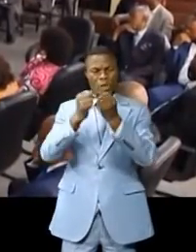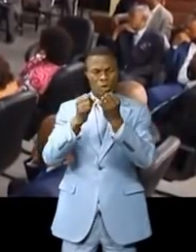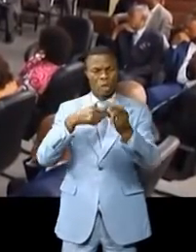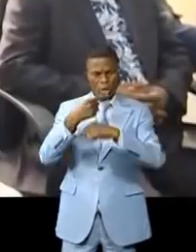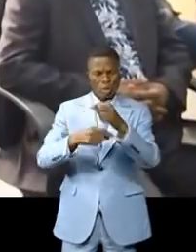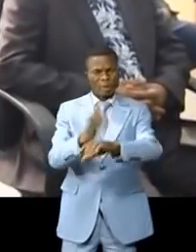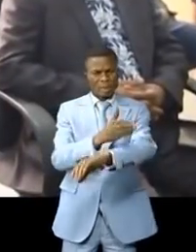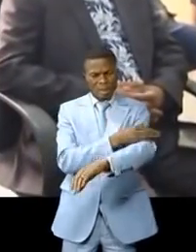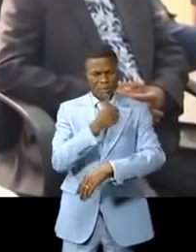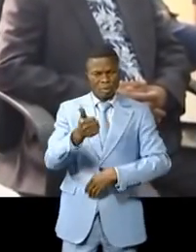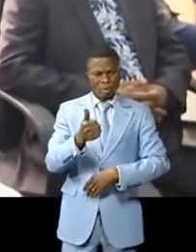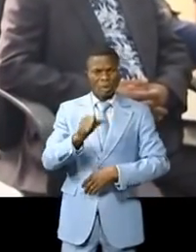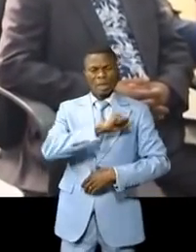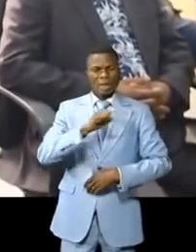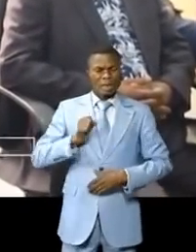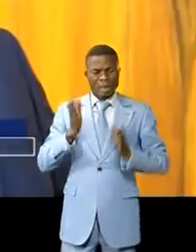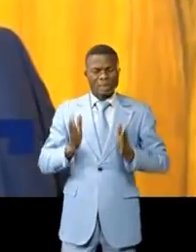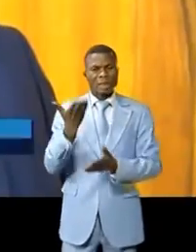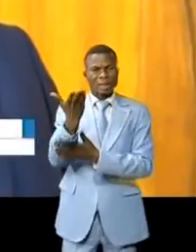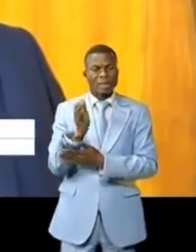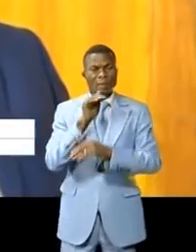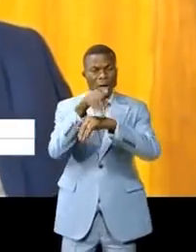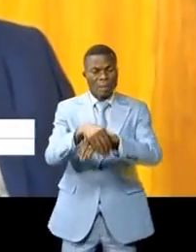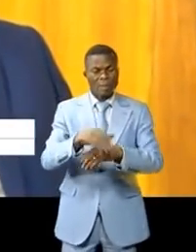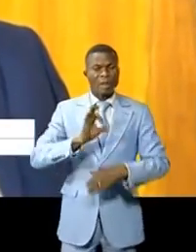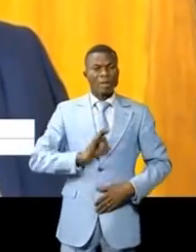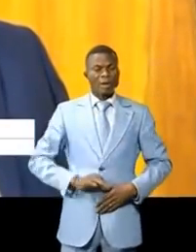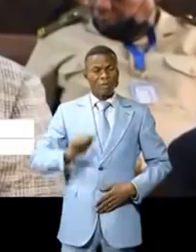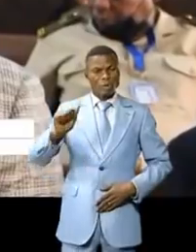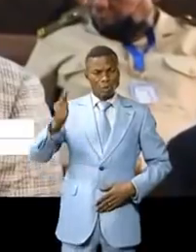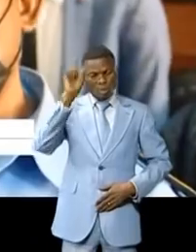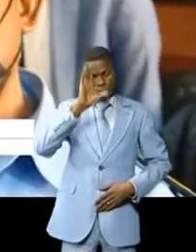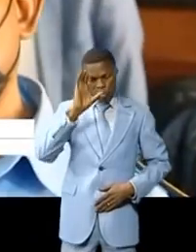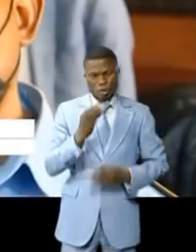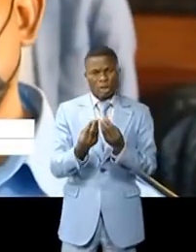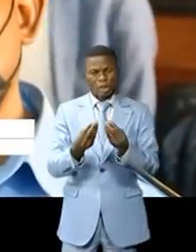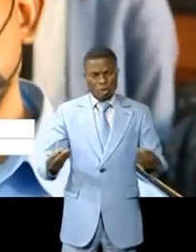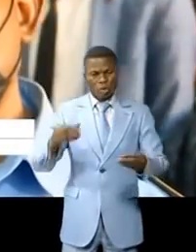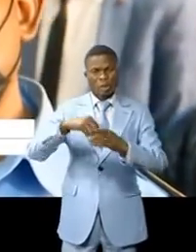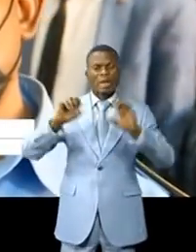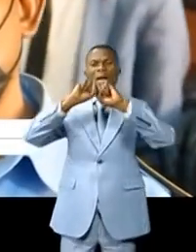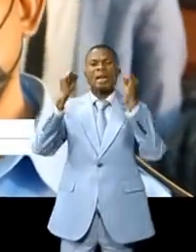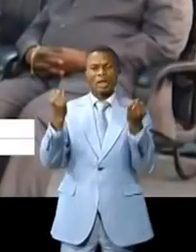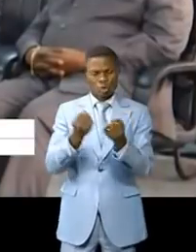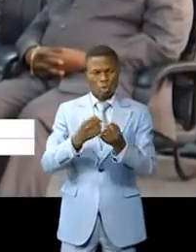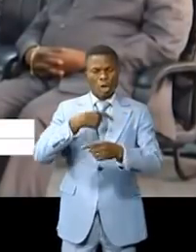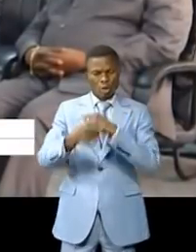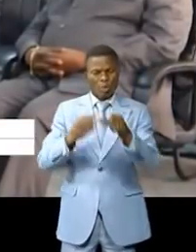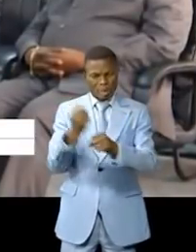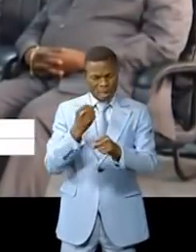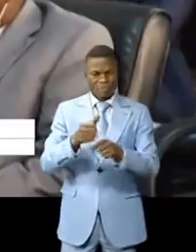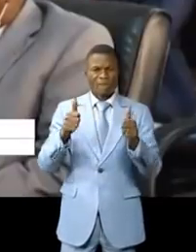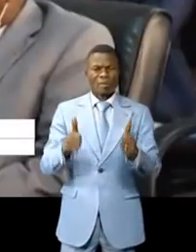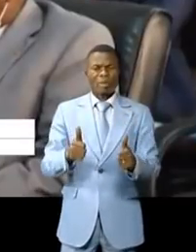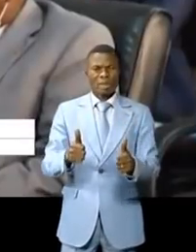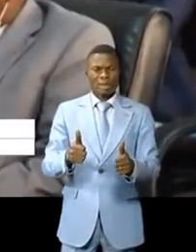des sénateurs sollicite l'implication personnelle du chef de l'État, Félix-Antoine Tshisekedi Tshilombo, pour la restauration de cette